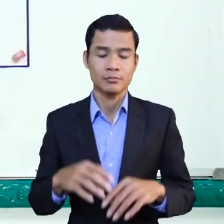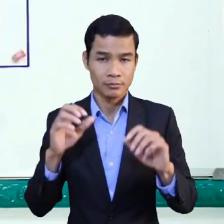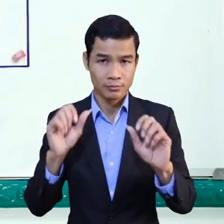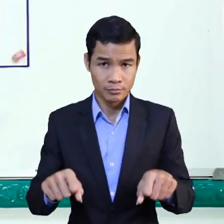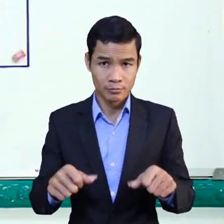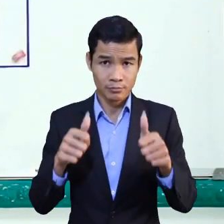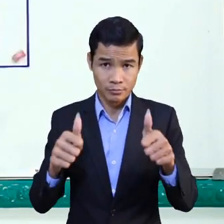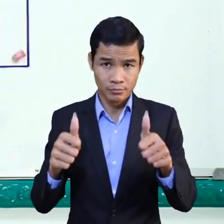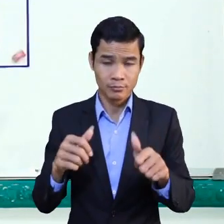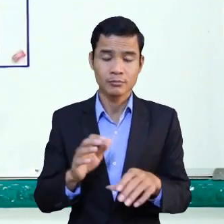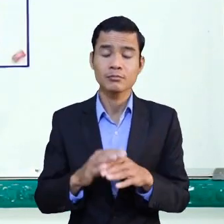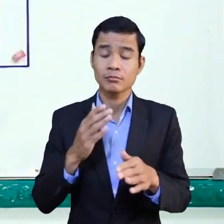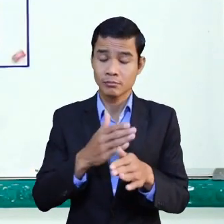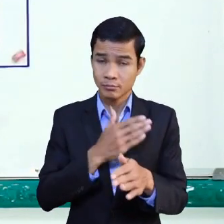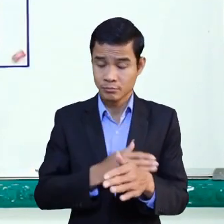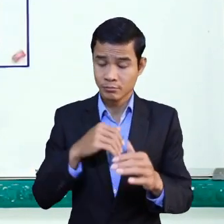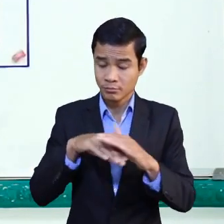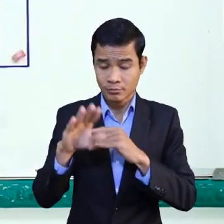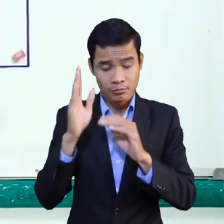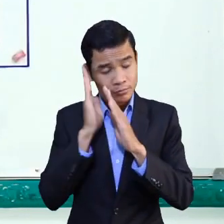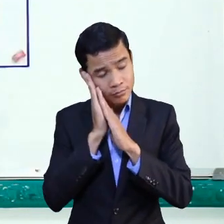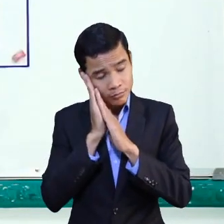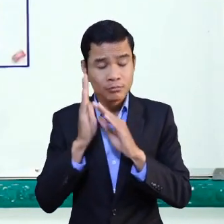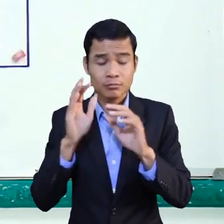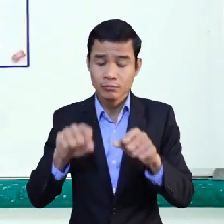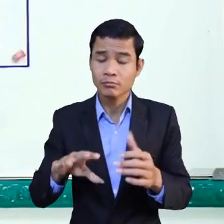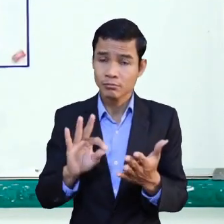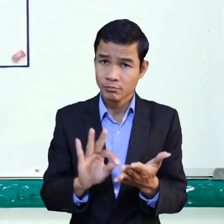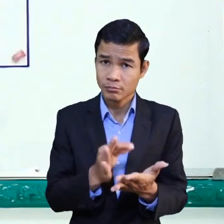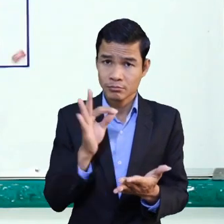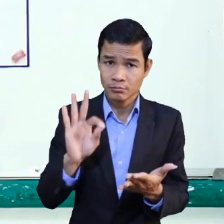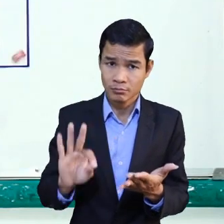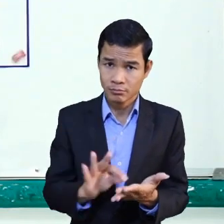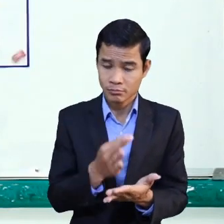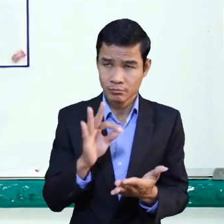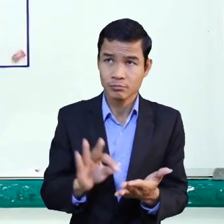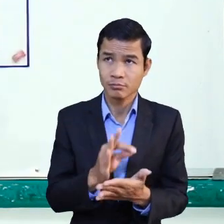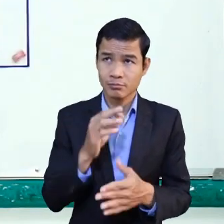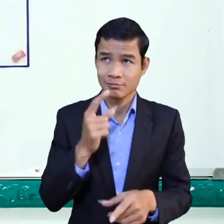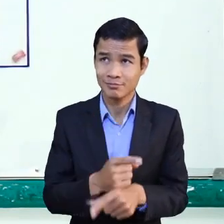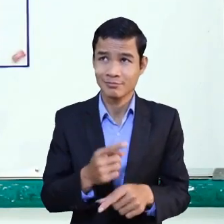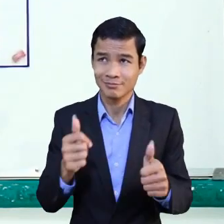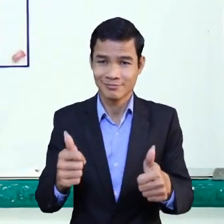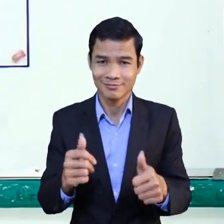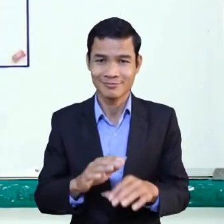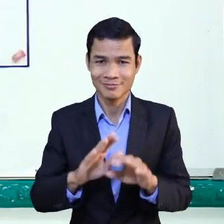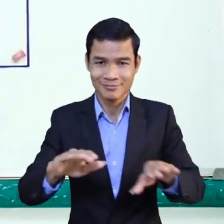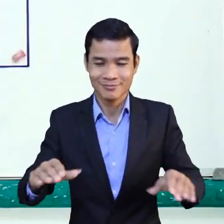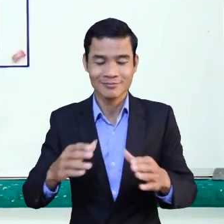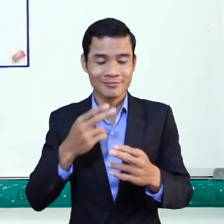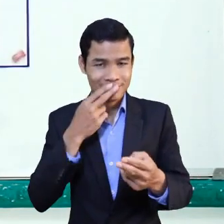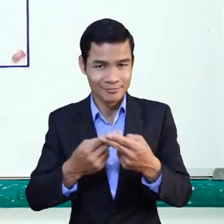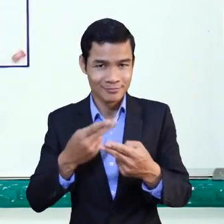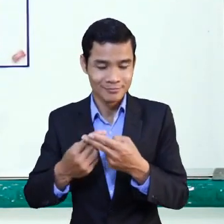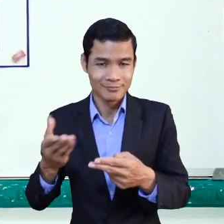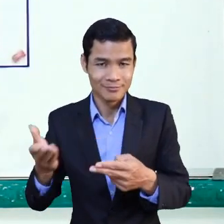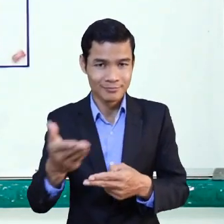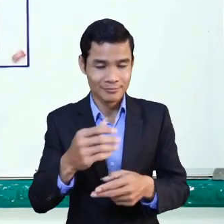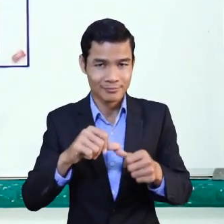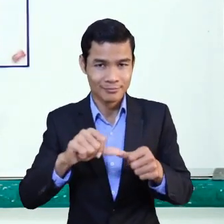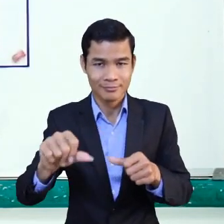ចាល្អណាស់កូនមុនពេលដេកគឺគាត់ដេកកូនណាចាអញ្ចឹងកូនកូនត្រៀមខ្លួនឆ្លើយសំណួរប